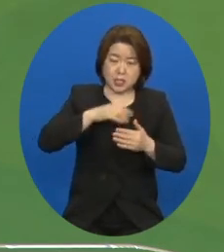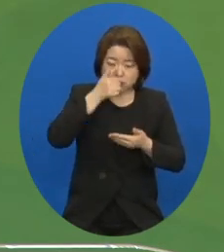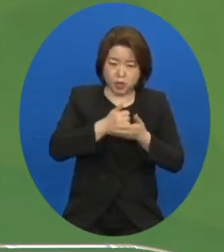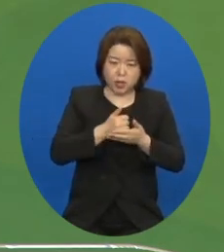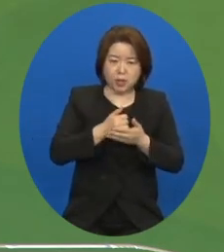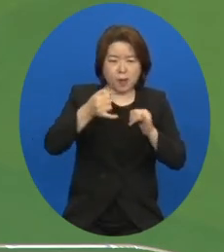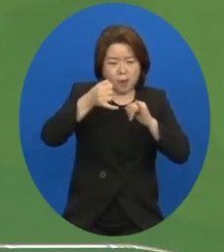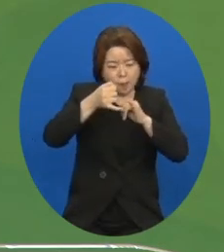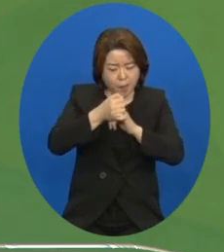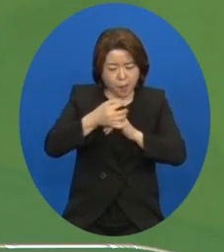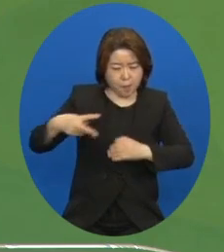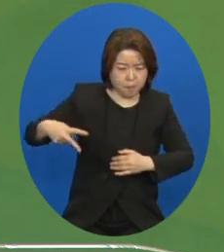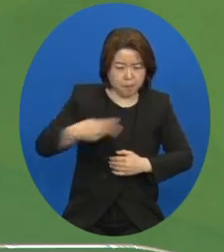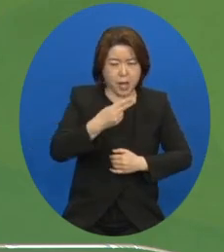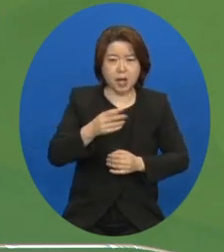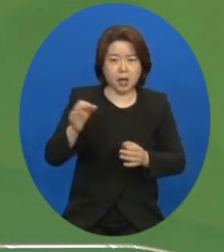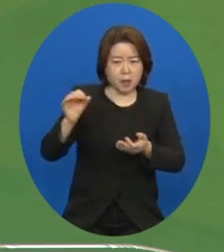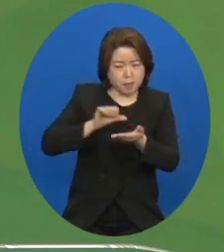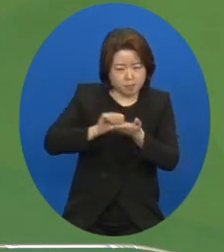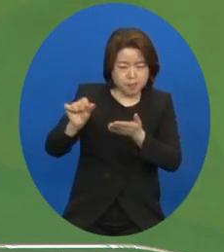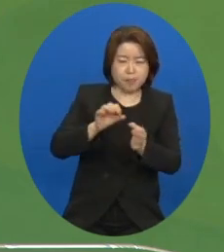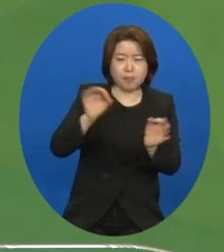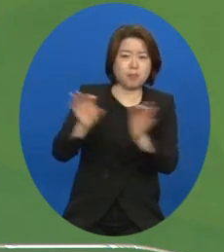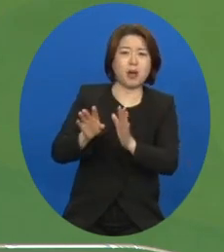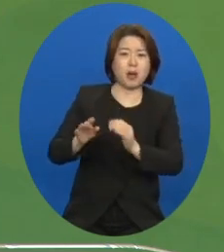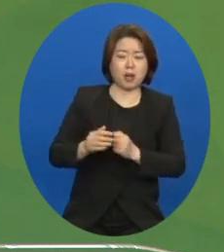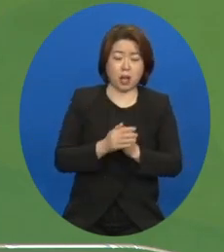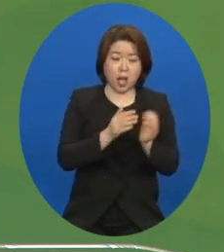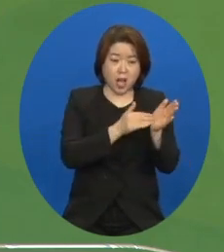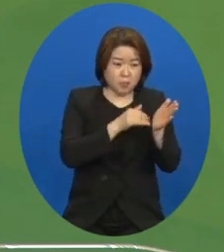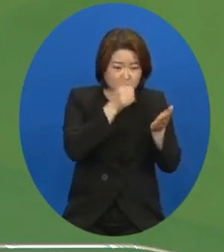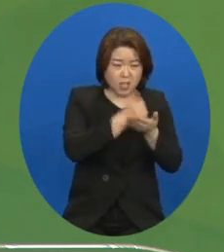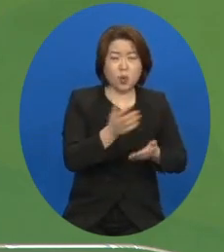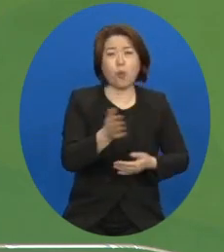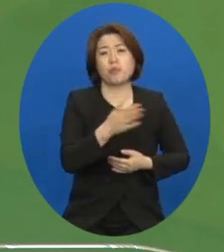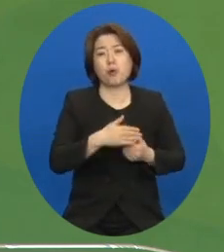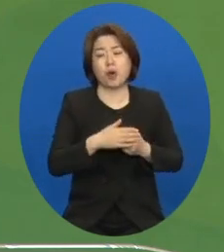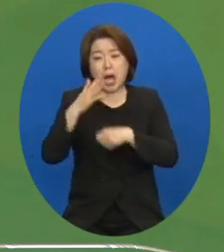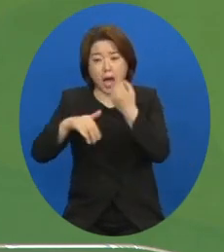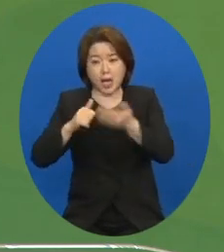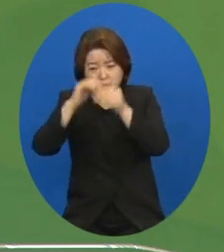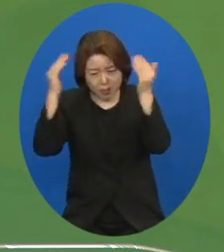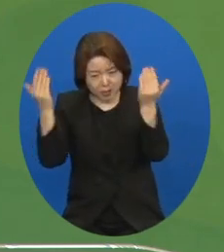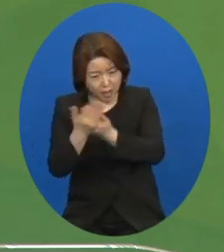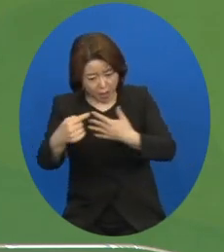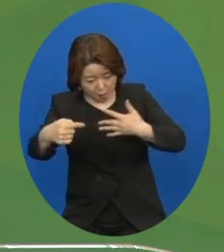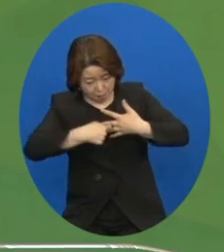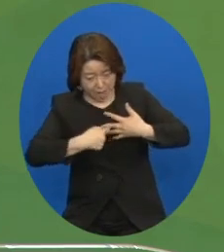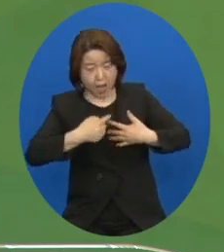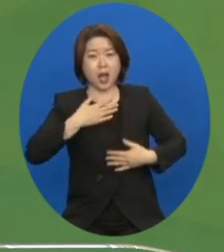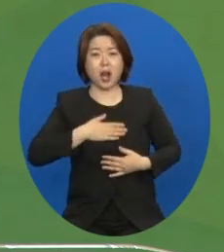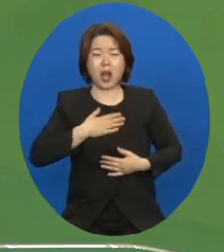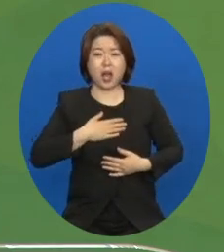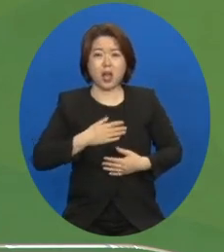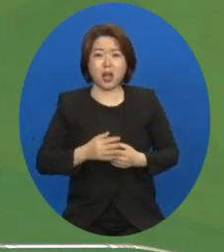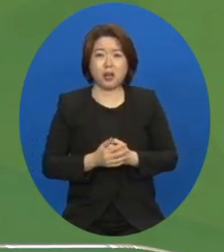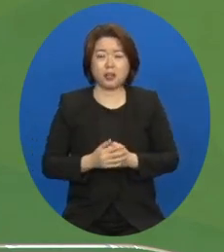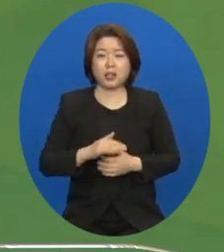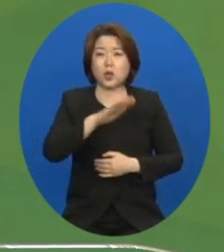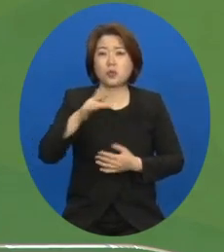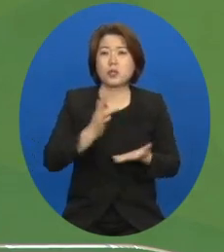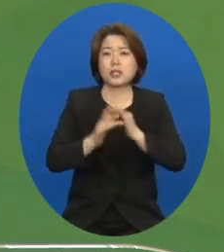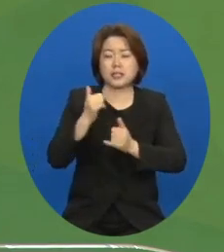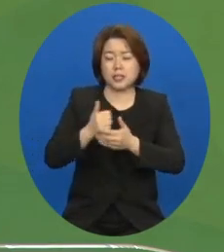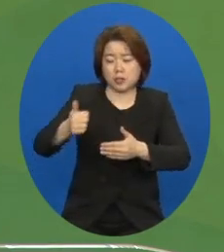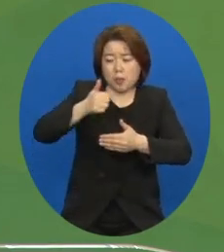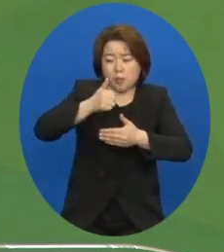정리해야 합니다. 은밀한 죄가 없어요. 하나님이 다 아시는데 우리는 예수님을